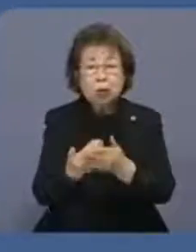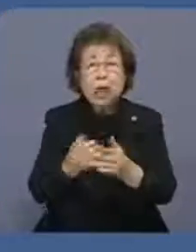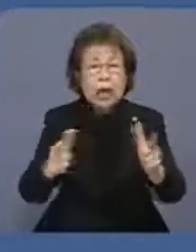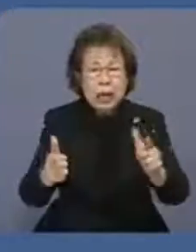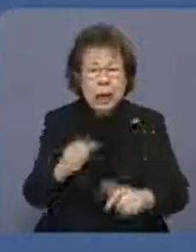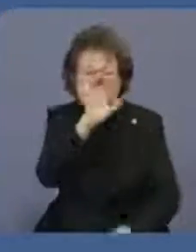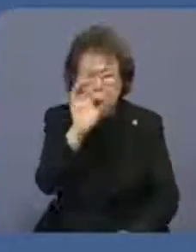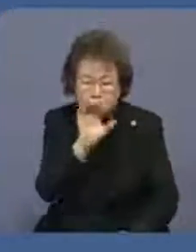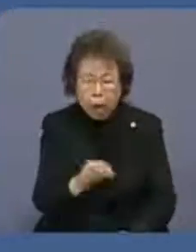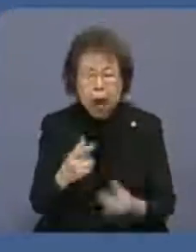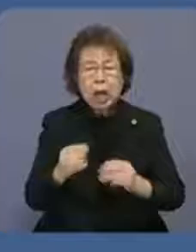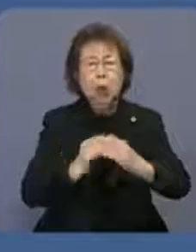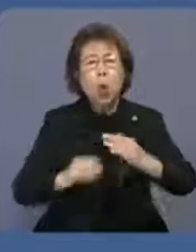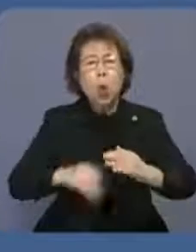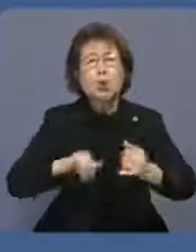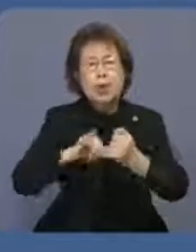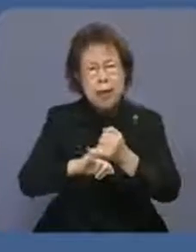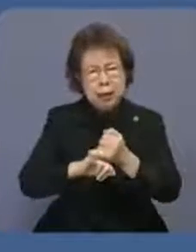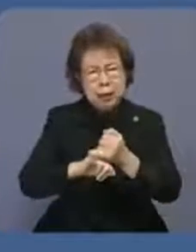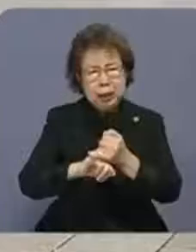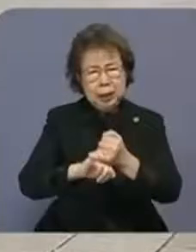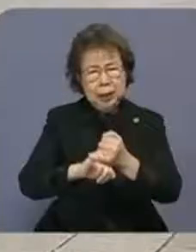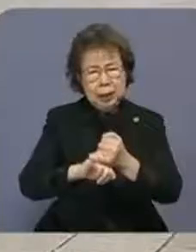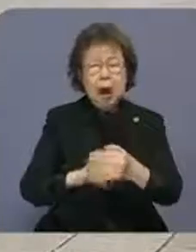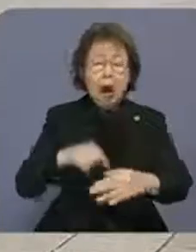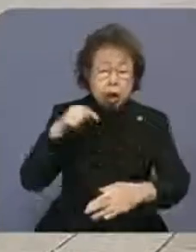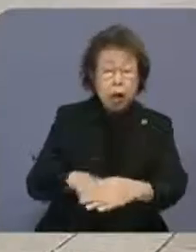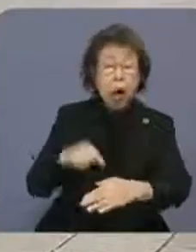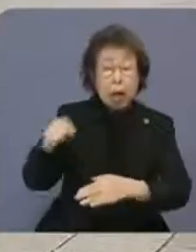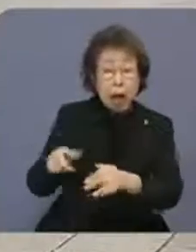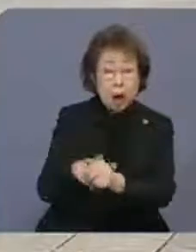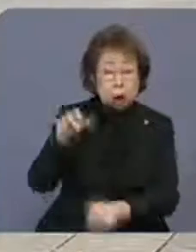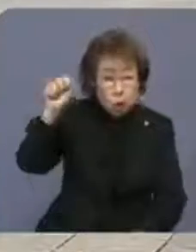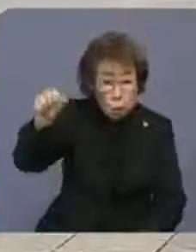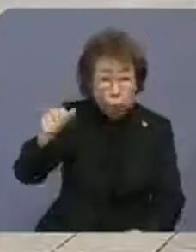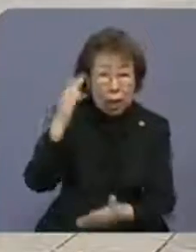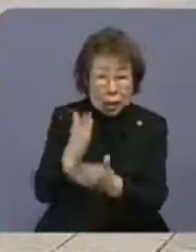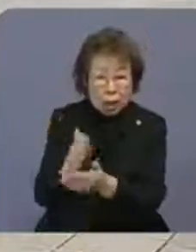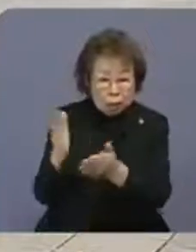재탕 수준의 공약 나열까지. 여야 대선 후보 공약을 넘어